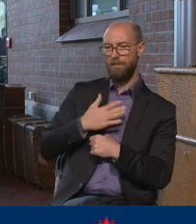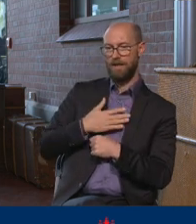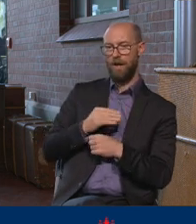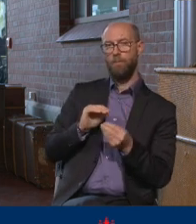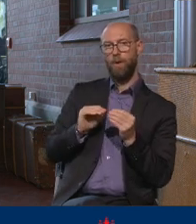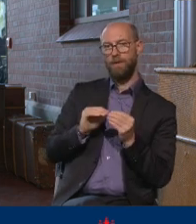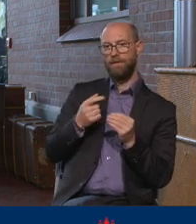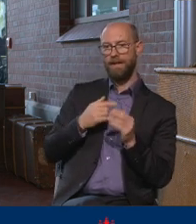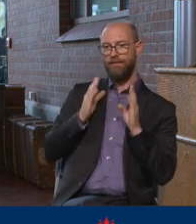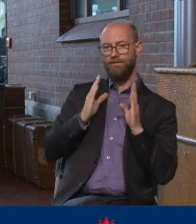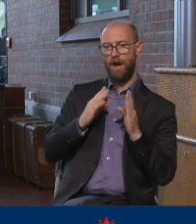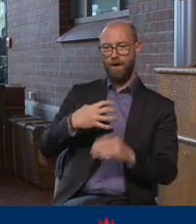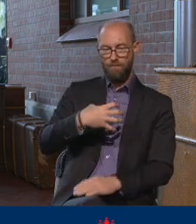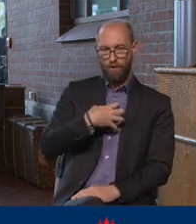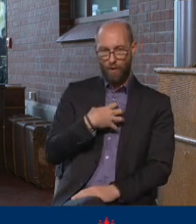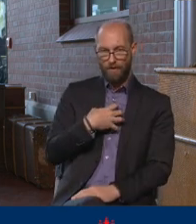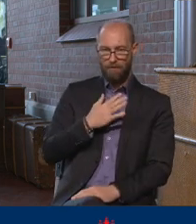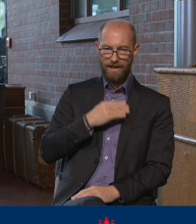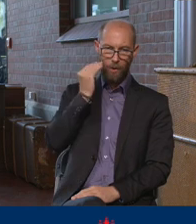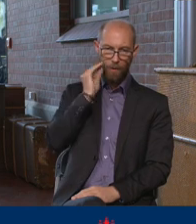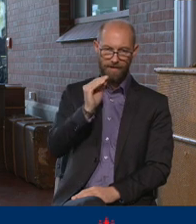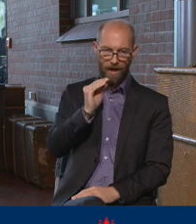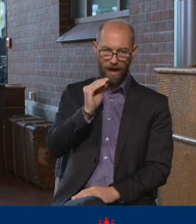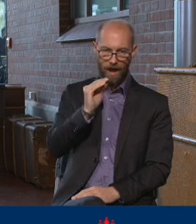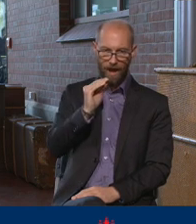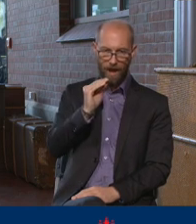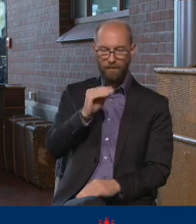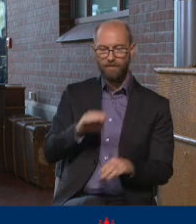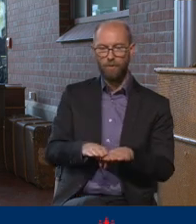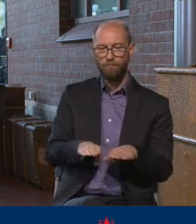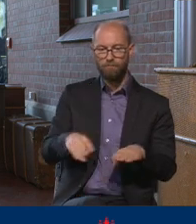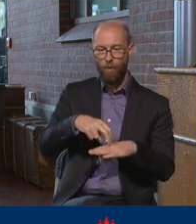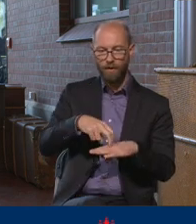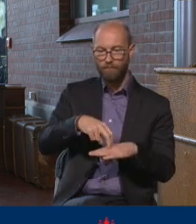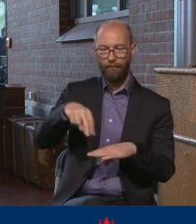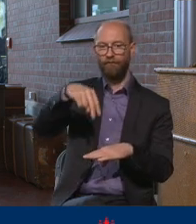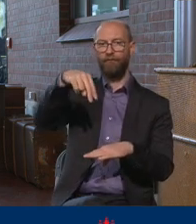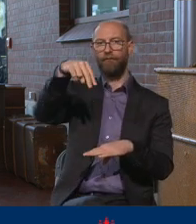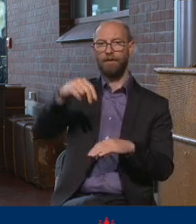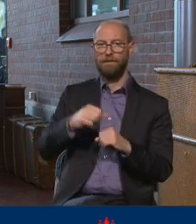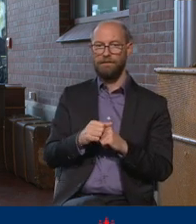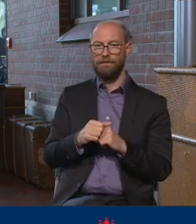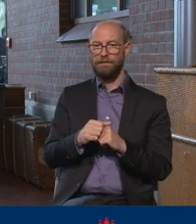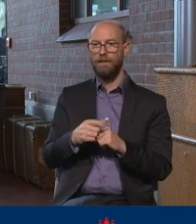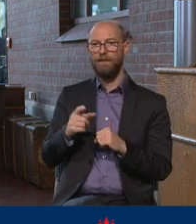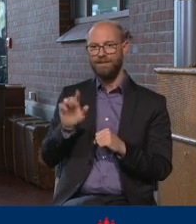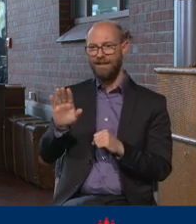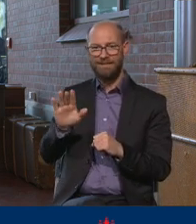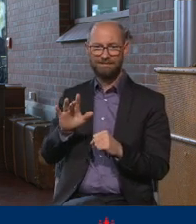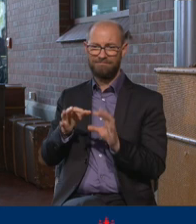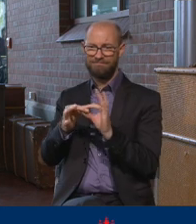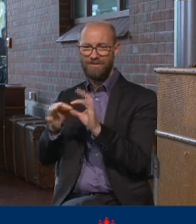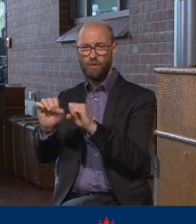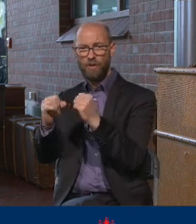aus sicht einer fachbehörde ja relativ abgehoben sind und die das wissen und die betroffenheit vor ort jetzt nicht aufgreifen können